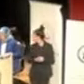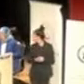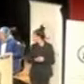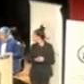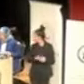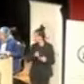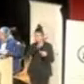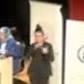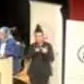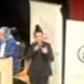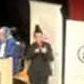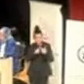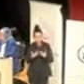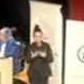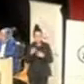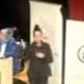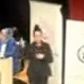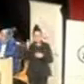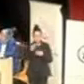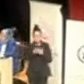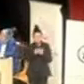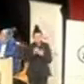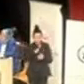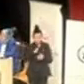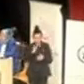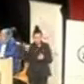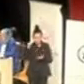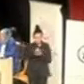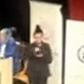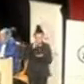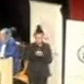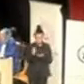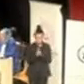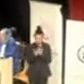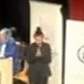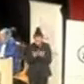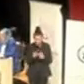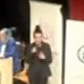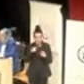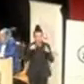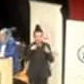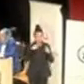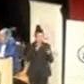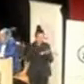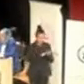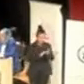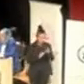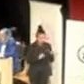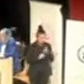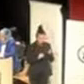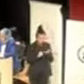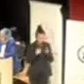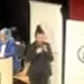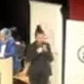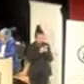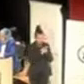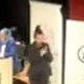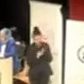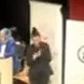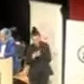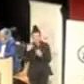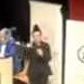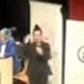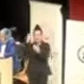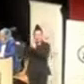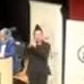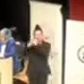İkinci sırada dijital bilgi yönetim sistemi var. Basılı materyallerin dijitalleştirilmesi sonucu elde edilen pozların kümle bilgileriyle eşleştirilerek arşivlendiği